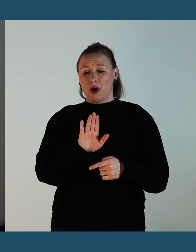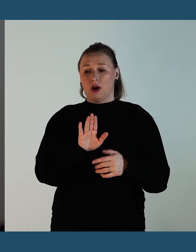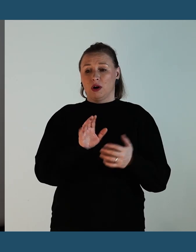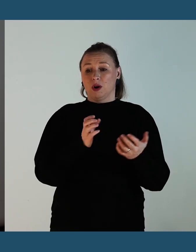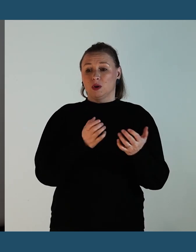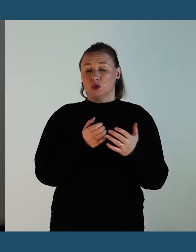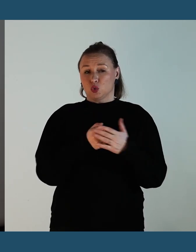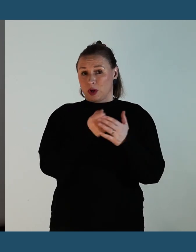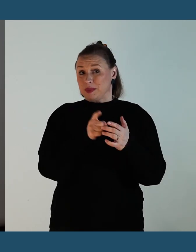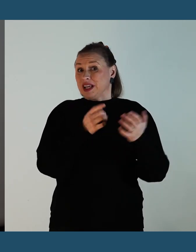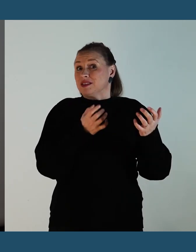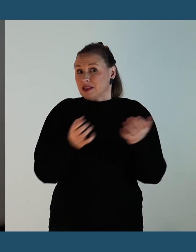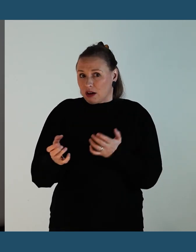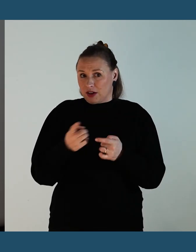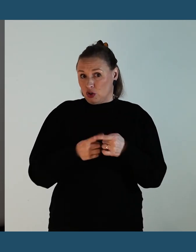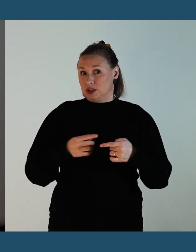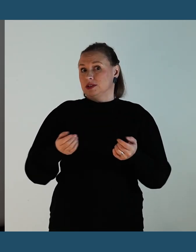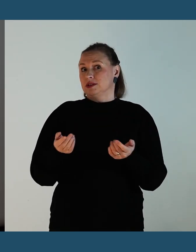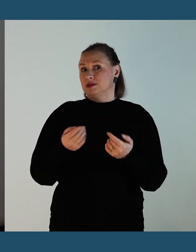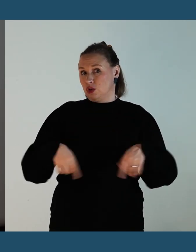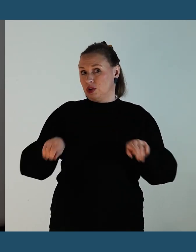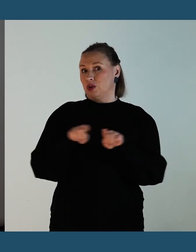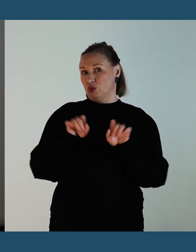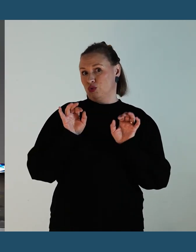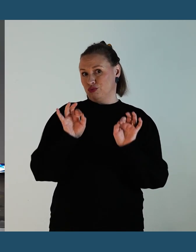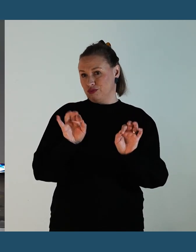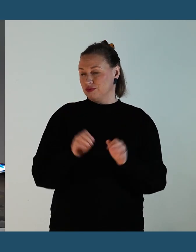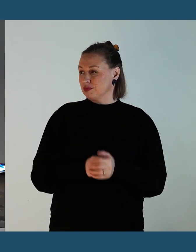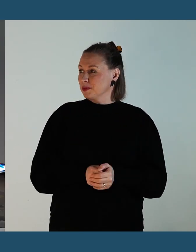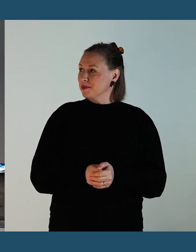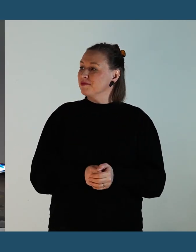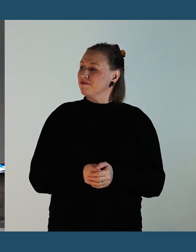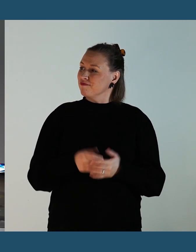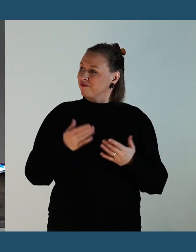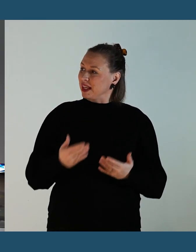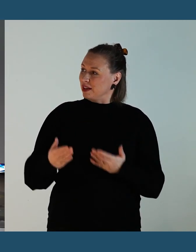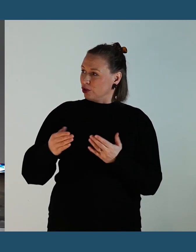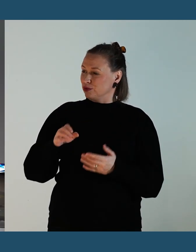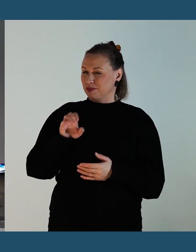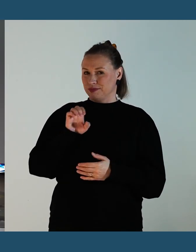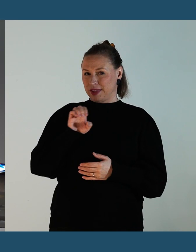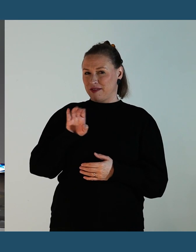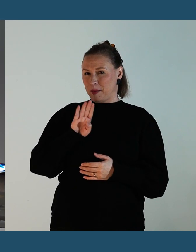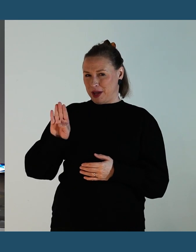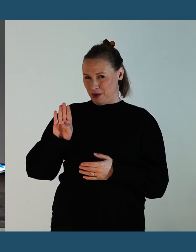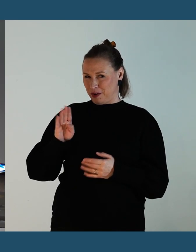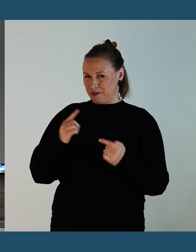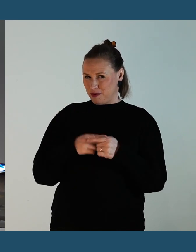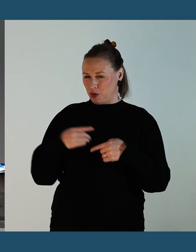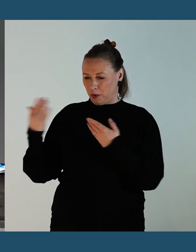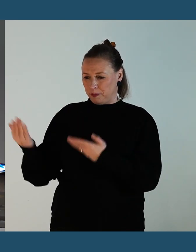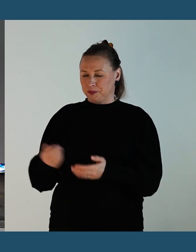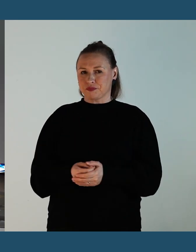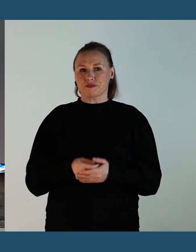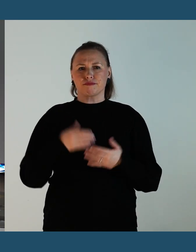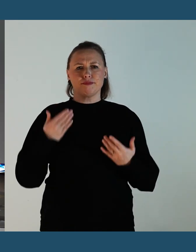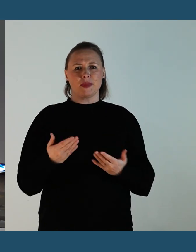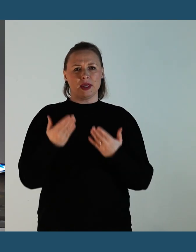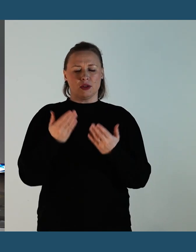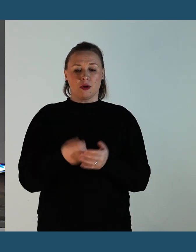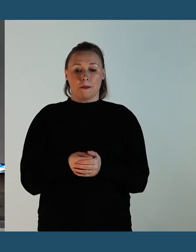esille. Kiitos. Sitten oli Eva Biaudet ja sitten Piila. Kiitos. Mä ajattelen, että